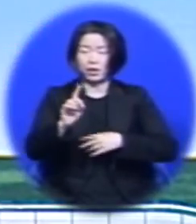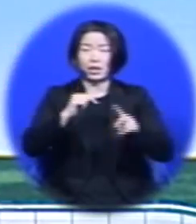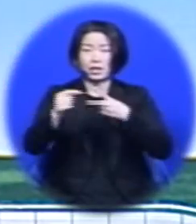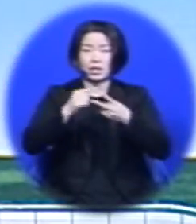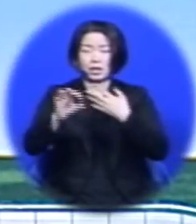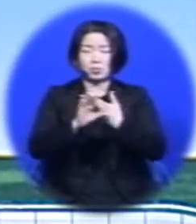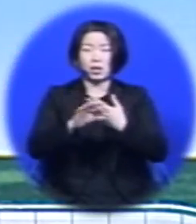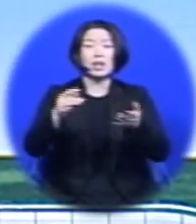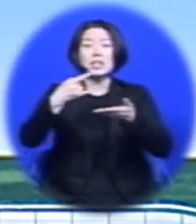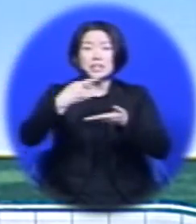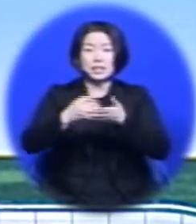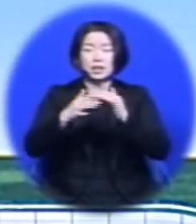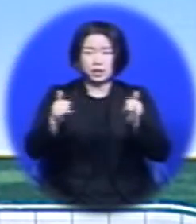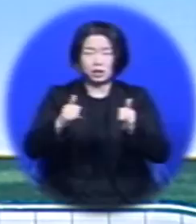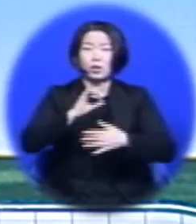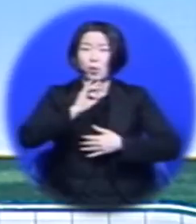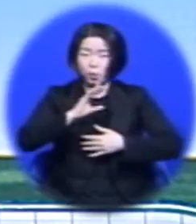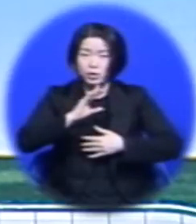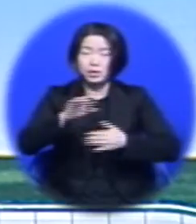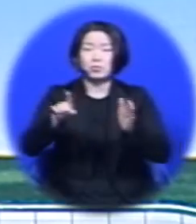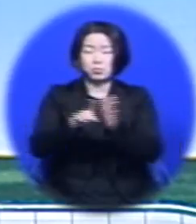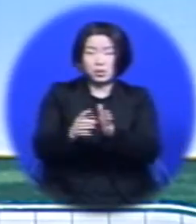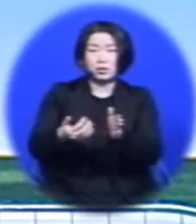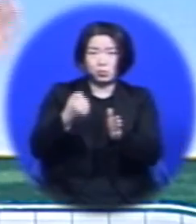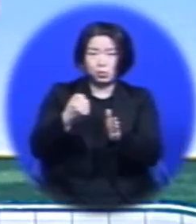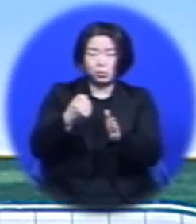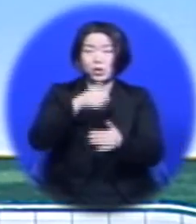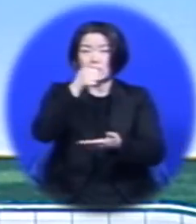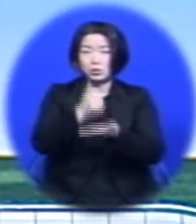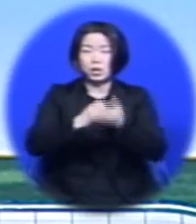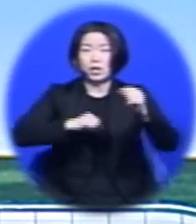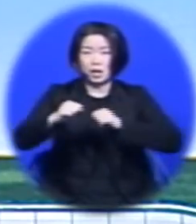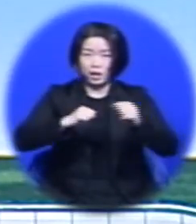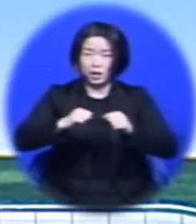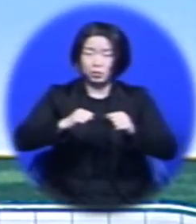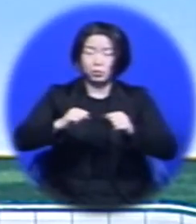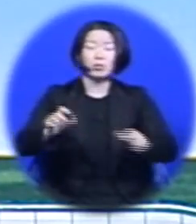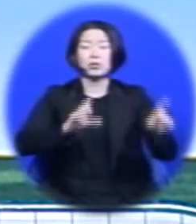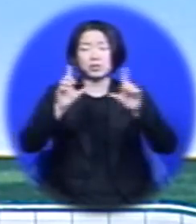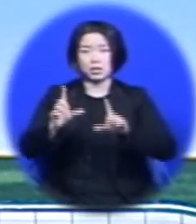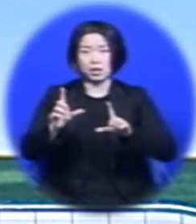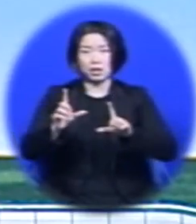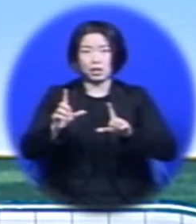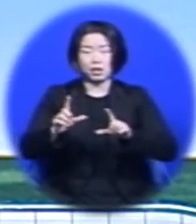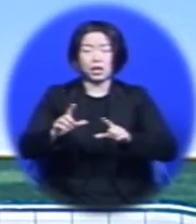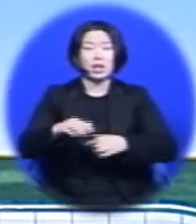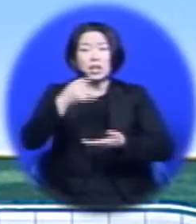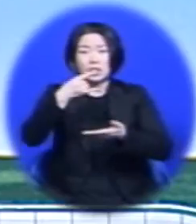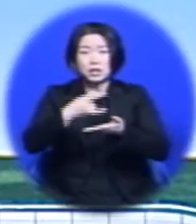믿음으로 죄 짓고 도 살리라 의인은 오직 믿음으로 싸우고 도